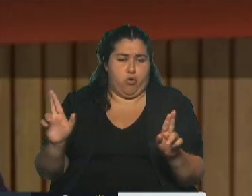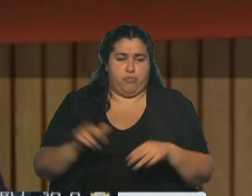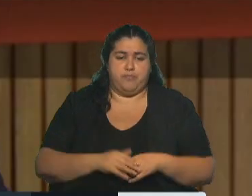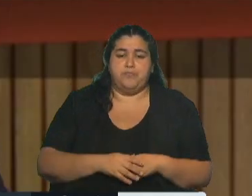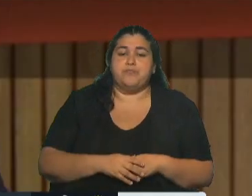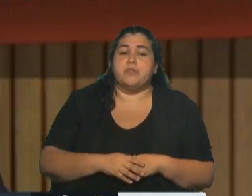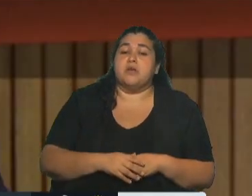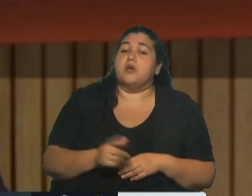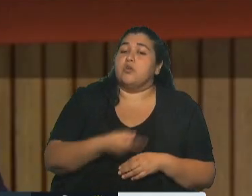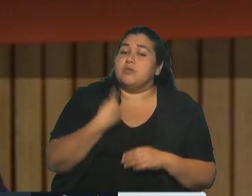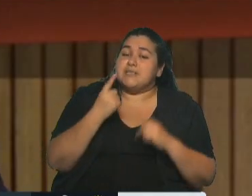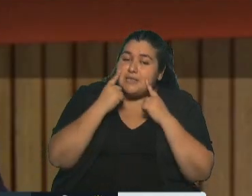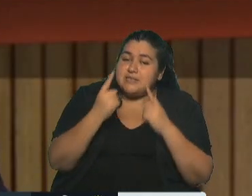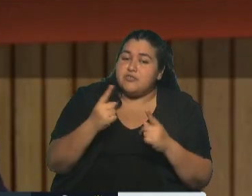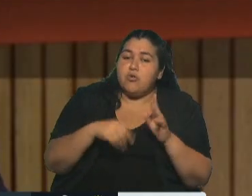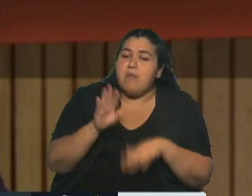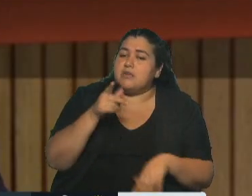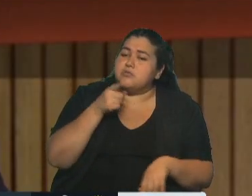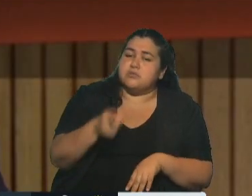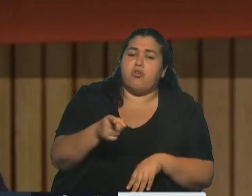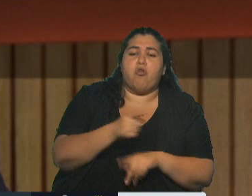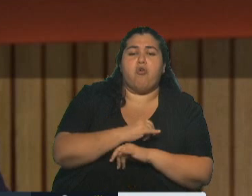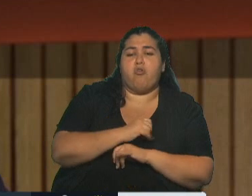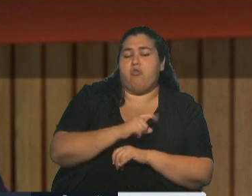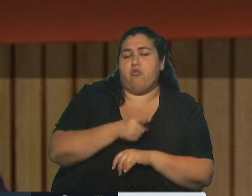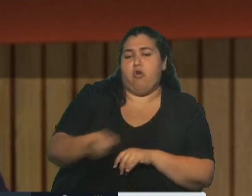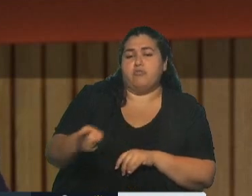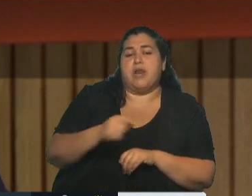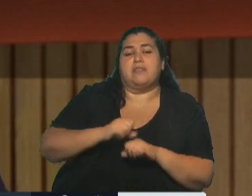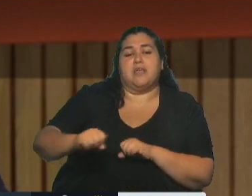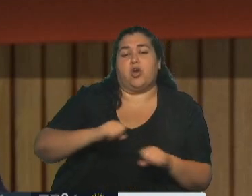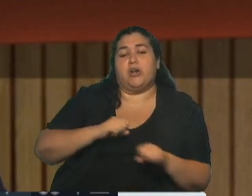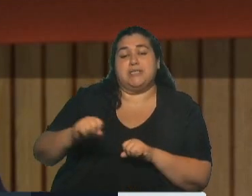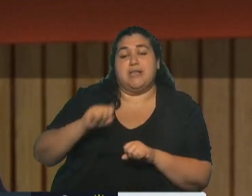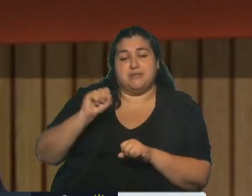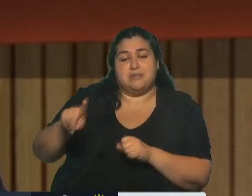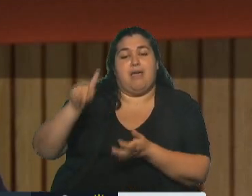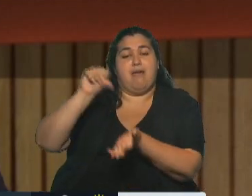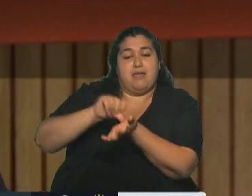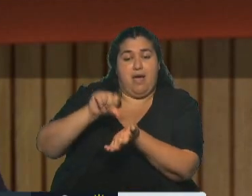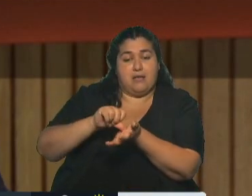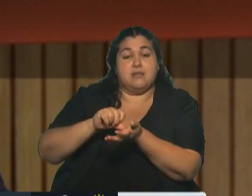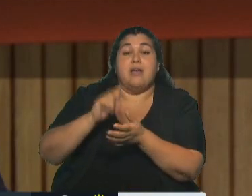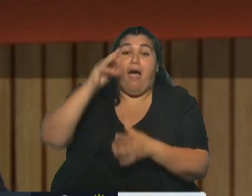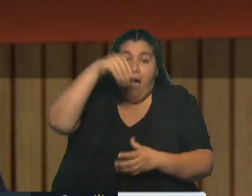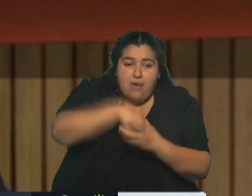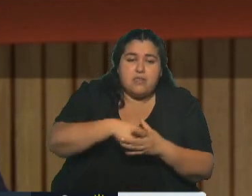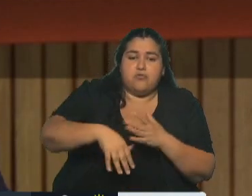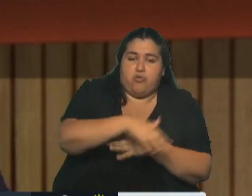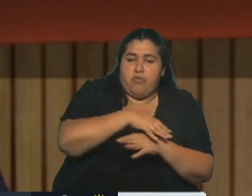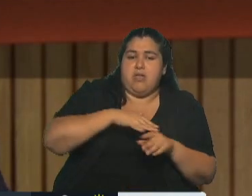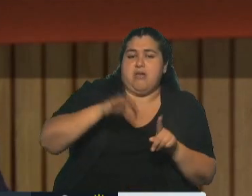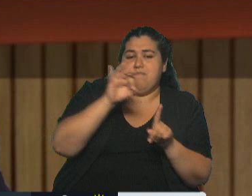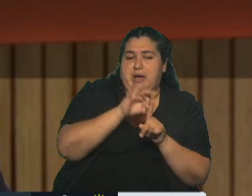ما روی تروریست های ایرانی در داخل خاک پاکستان هست. من قبل